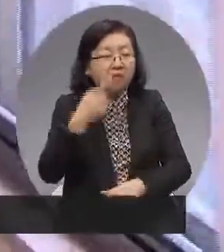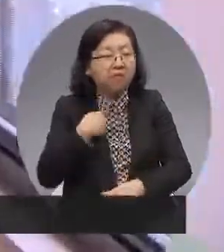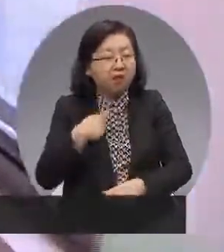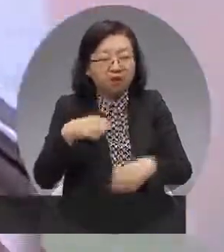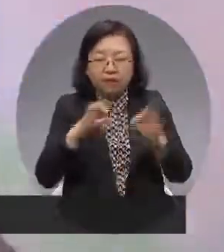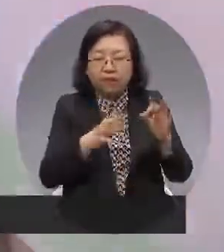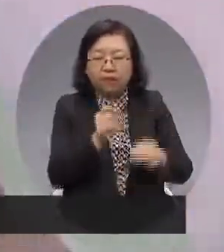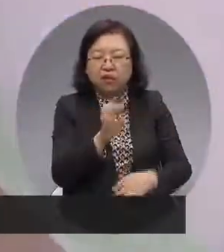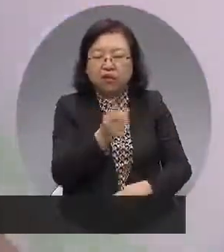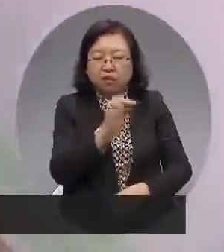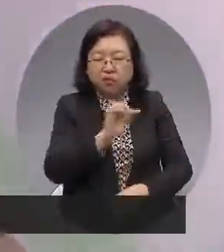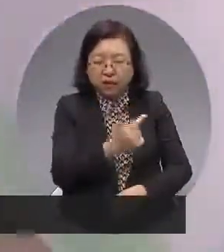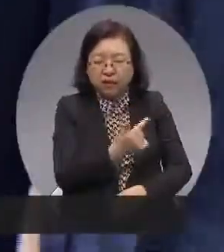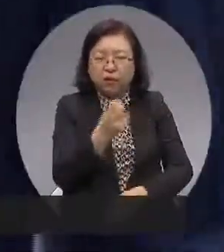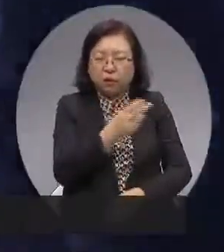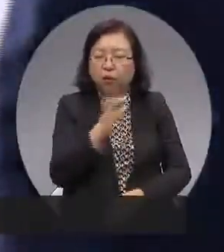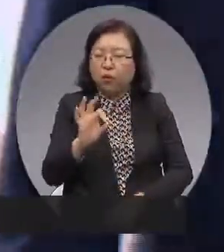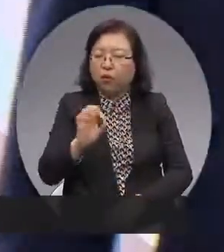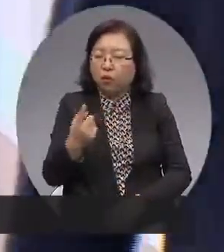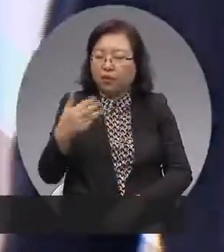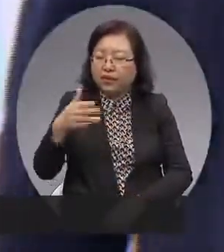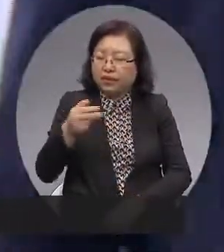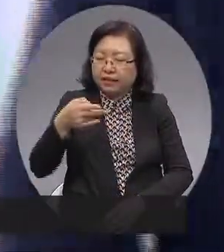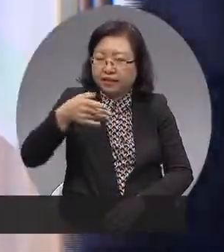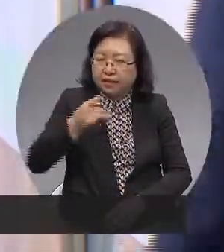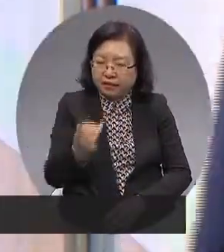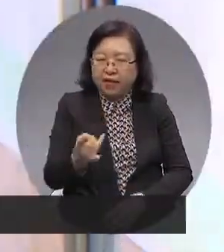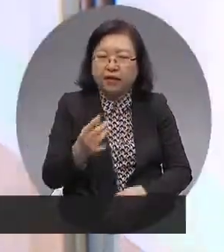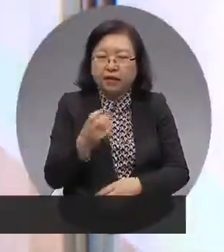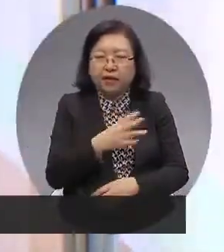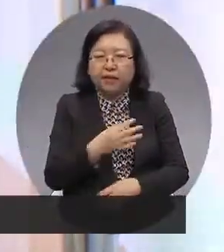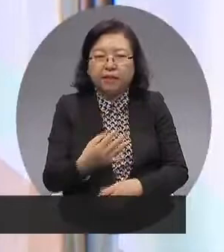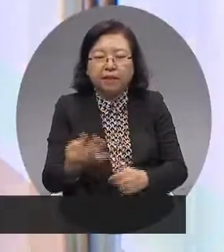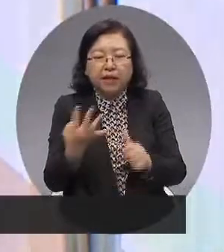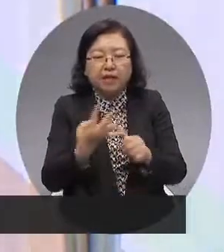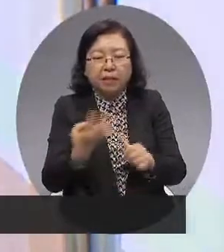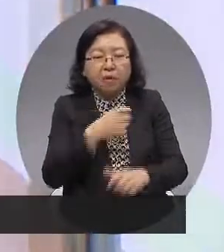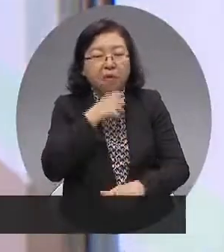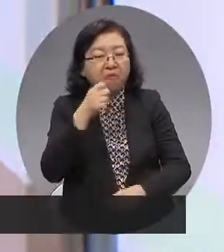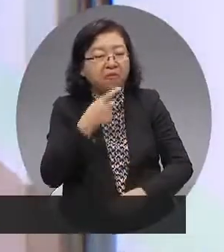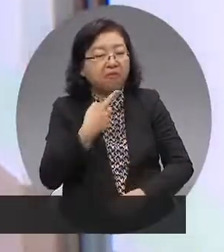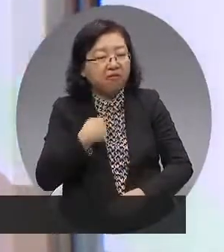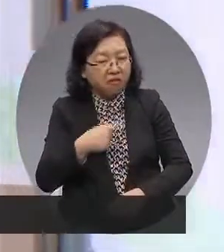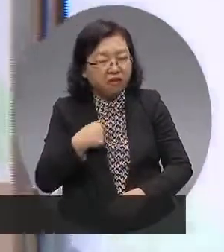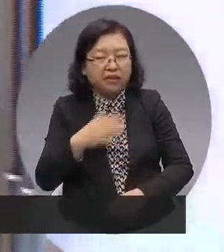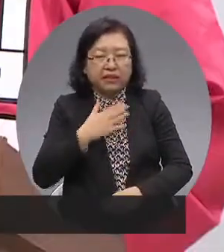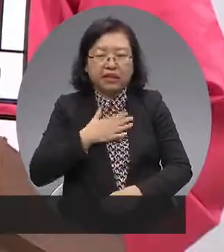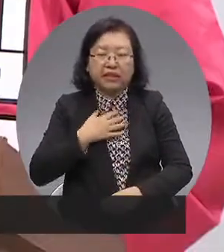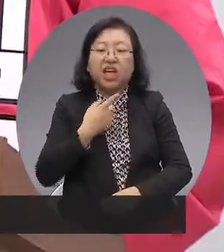전 장관과 오재세 전 의원은 다선의 역량과 무게감을 경쟁력으로 내세우고 있습니다.